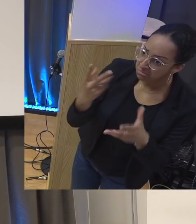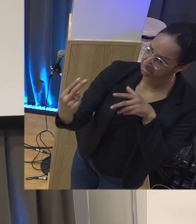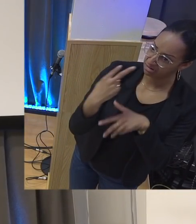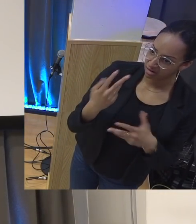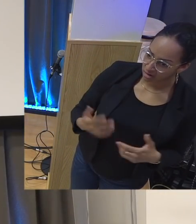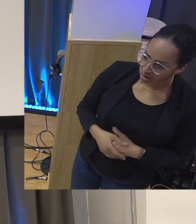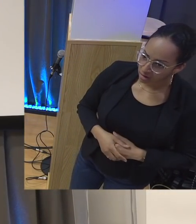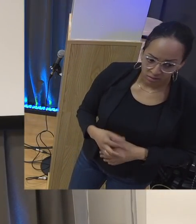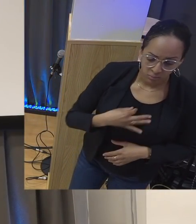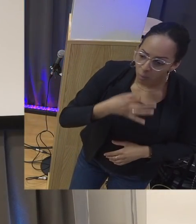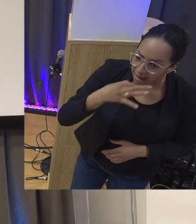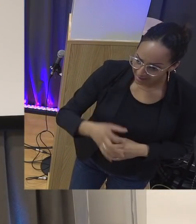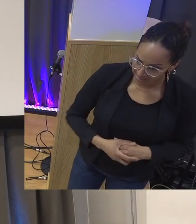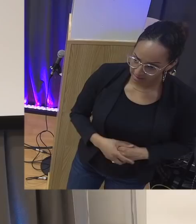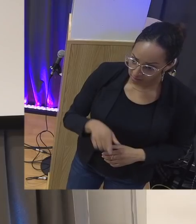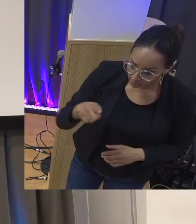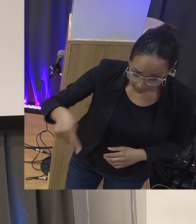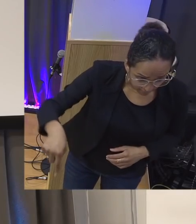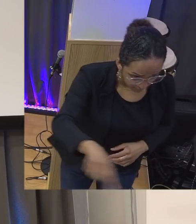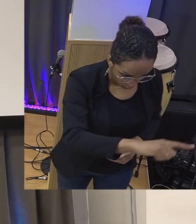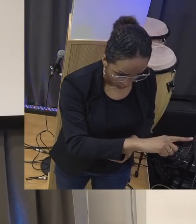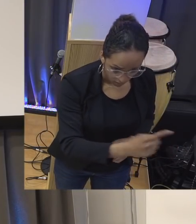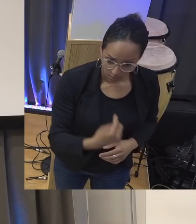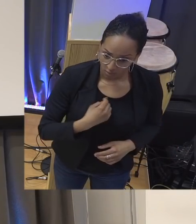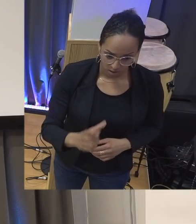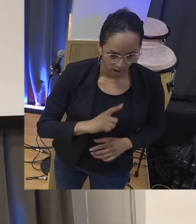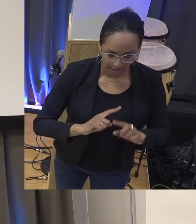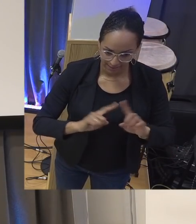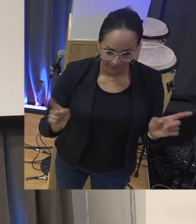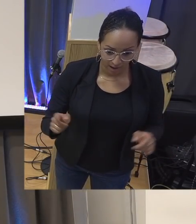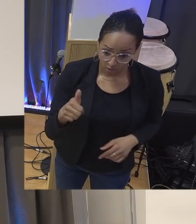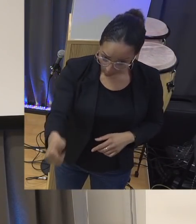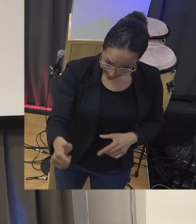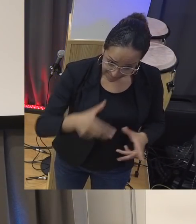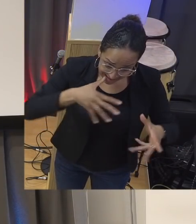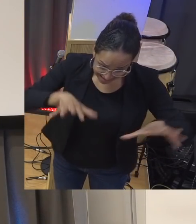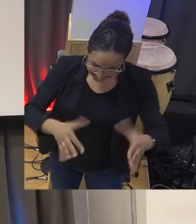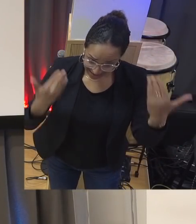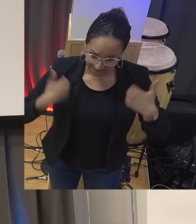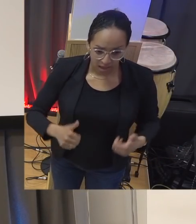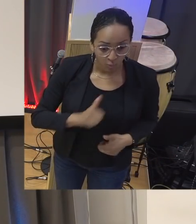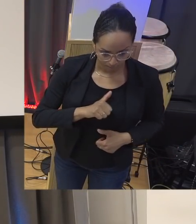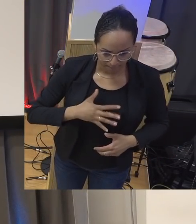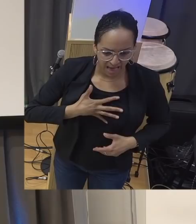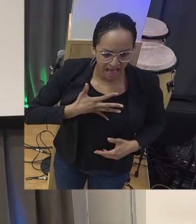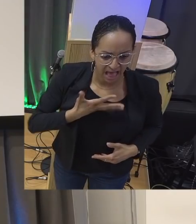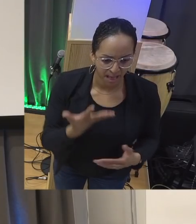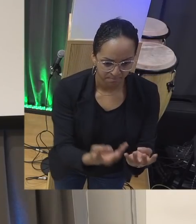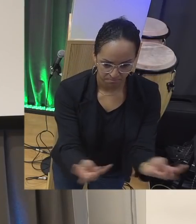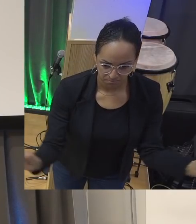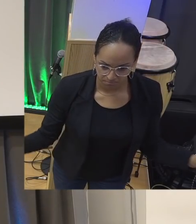Je dis, mais il y a une différence entre moi et vous. C'est que moi, je t'aime. Et là, les musulmans, ils